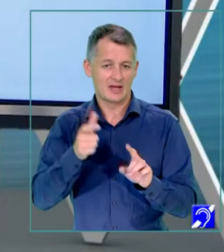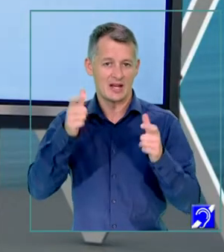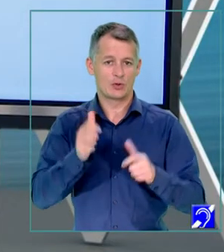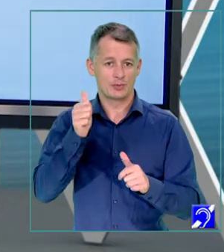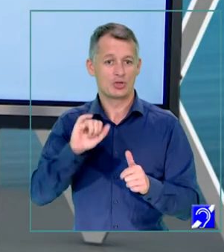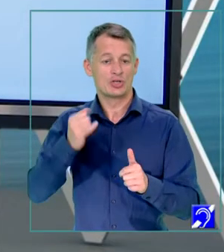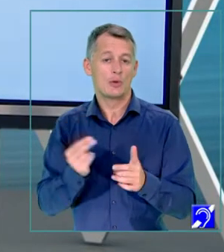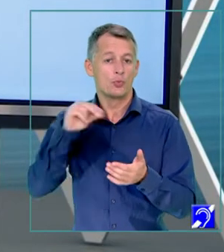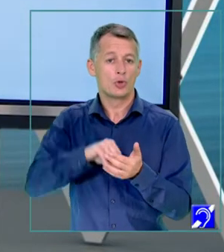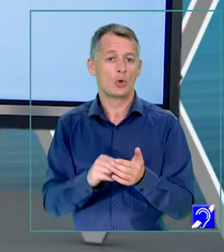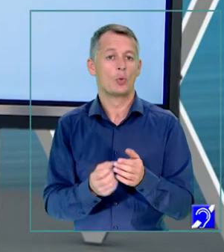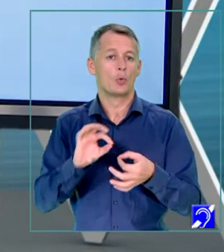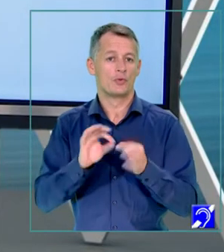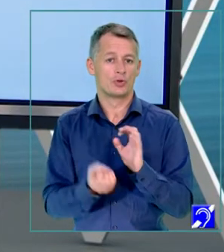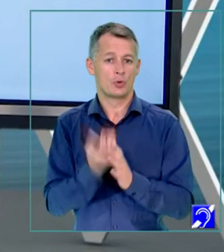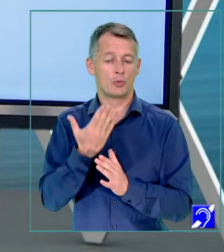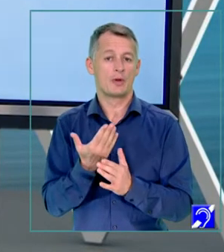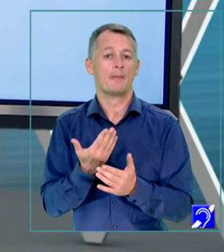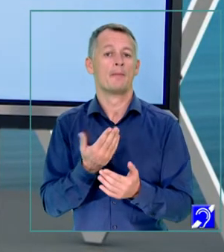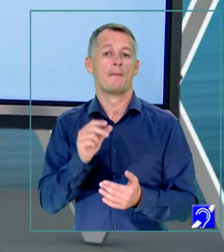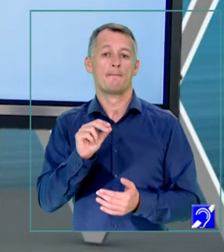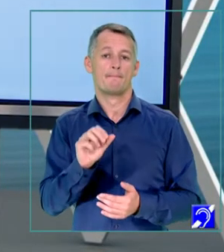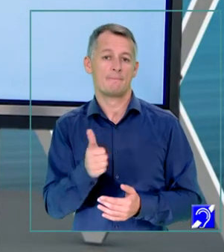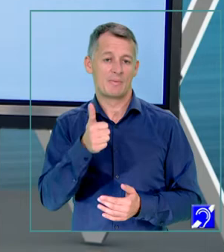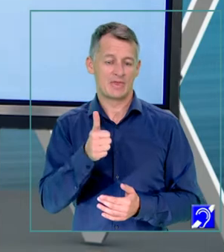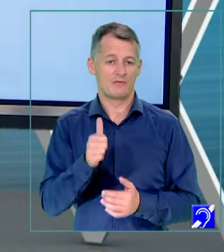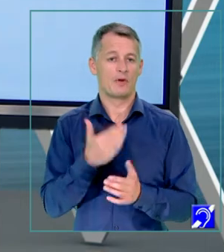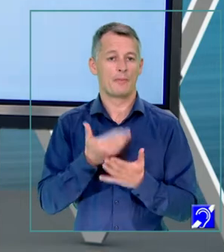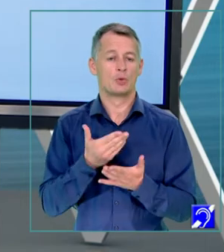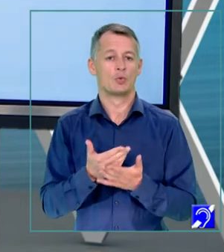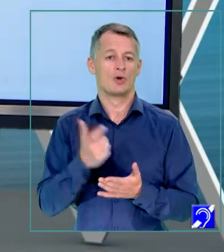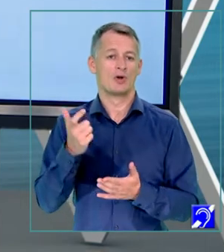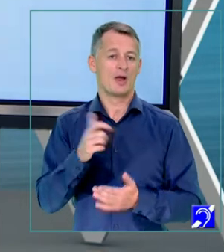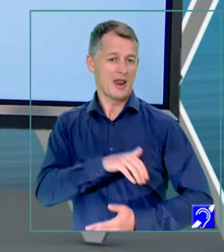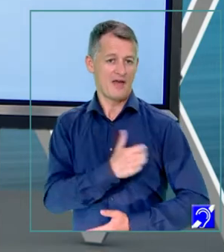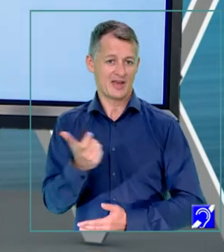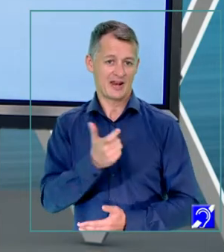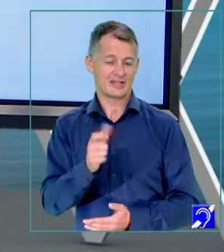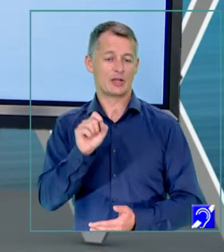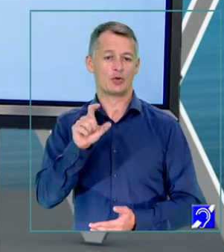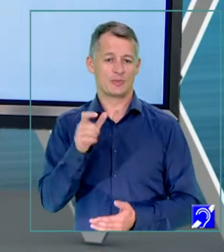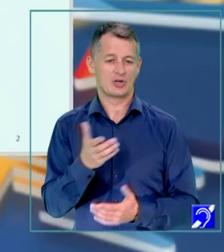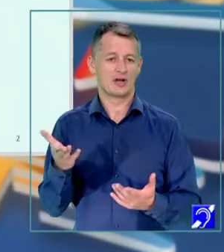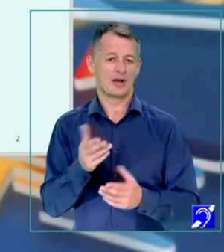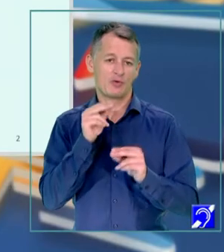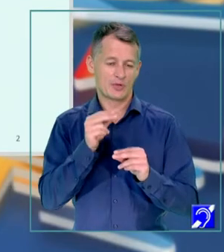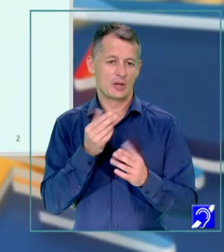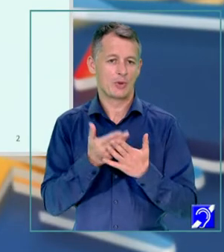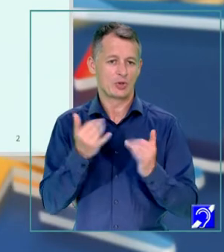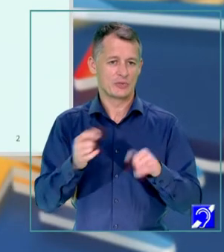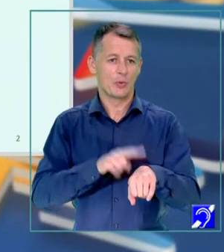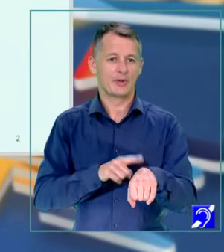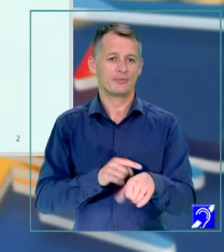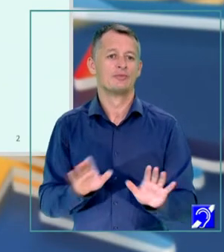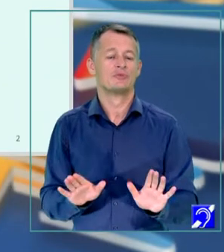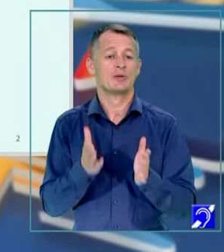introducem și o noțiune nouă aceea de primitivă pentru elevii claselor a 12-a curg la care mă adresez în acest moment vom începe